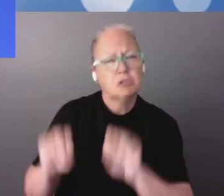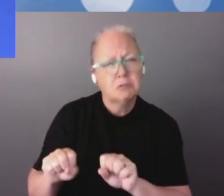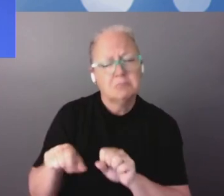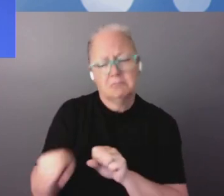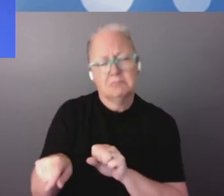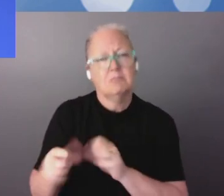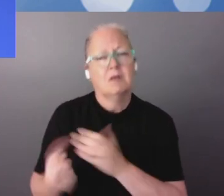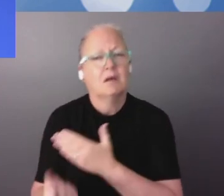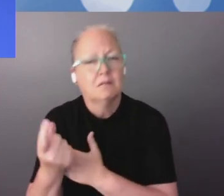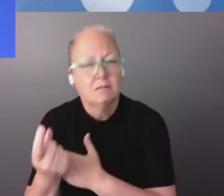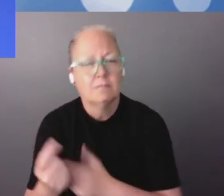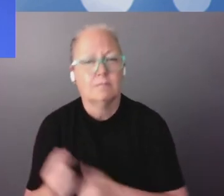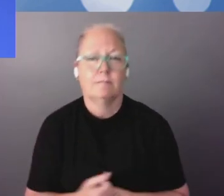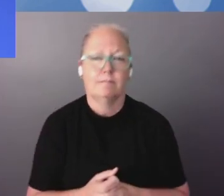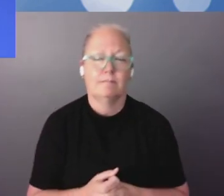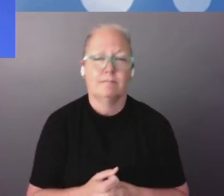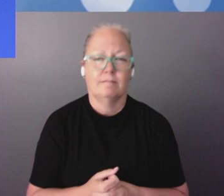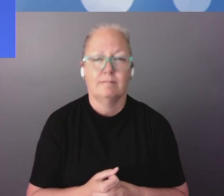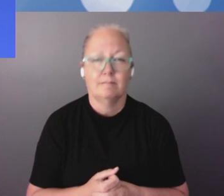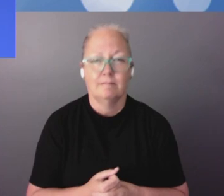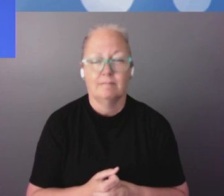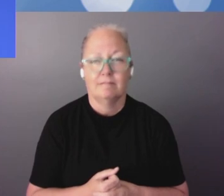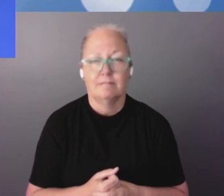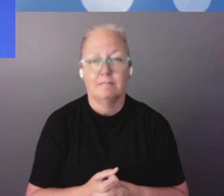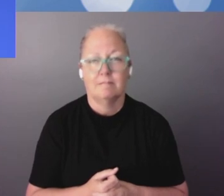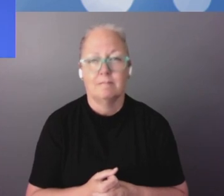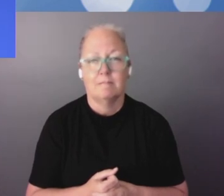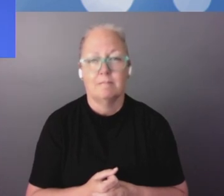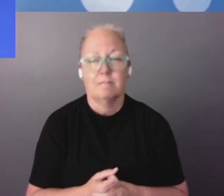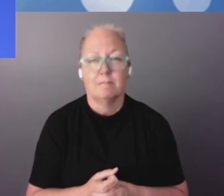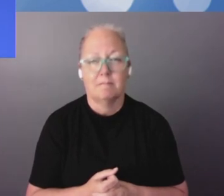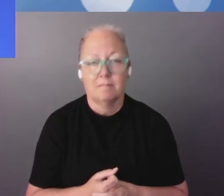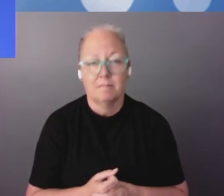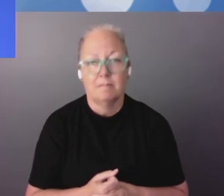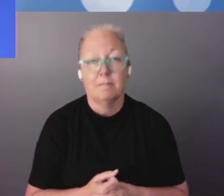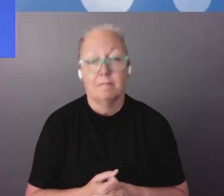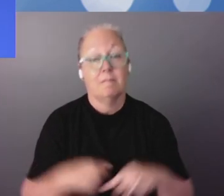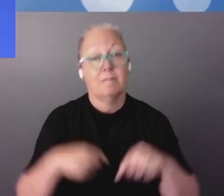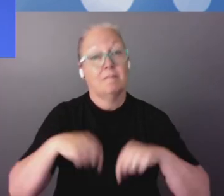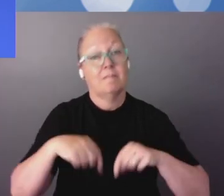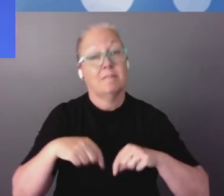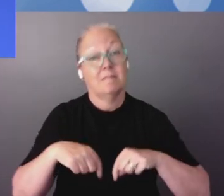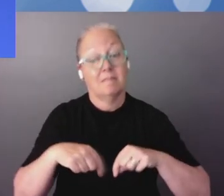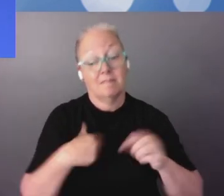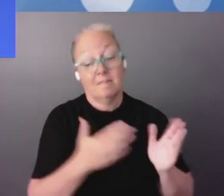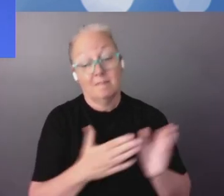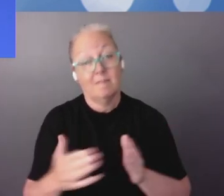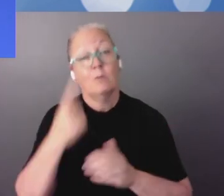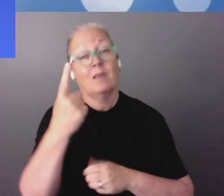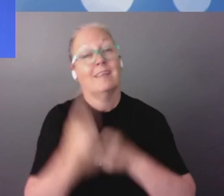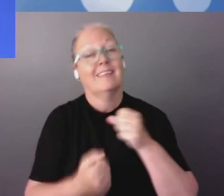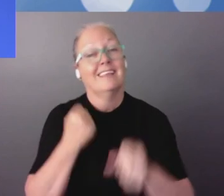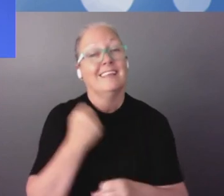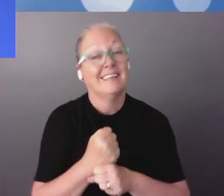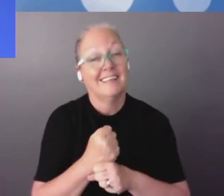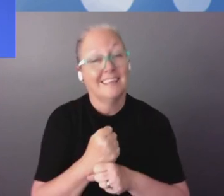год спустя, то есть в прошлом году наш форум был отменен, и мы знаем,